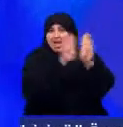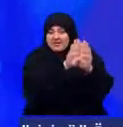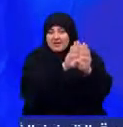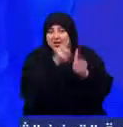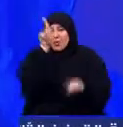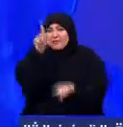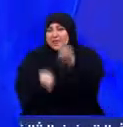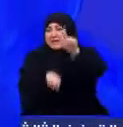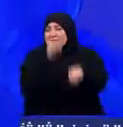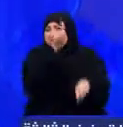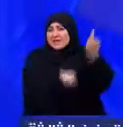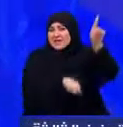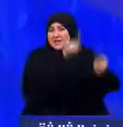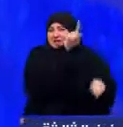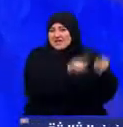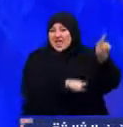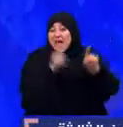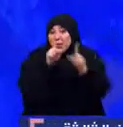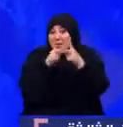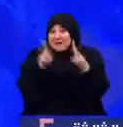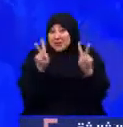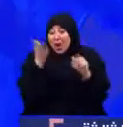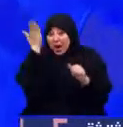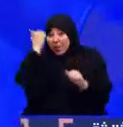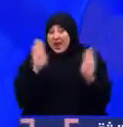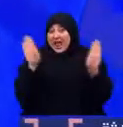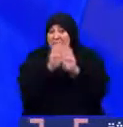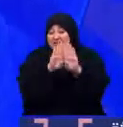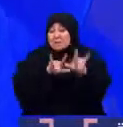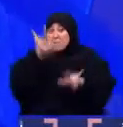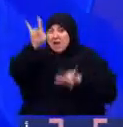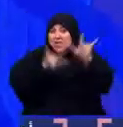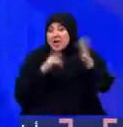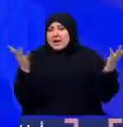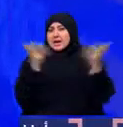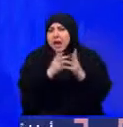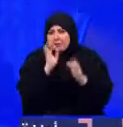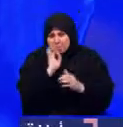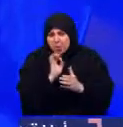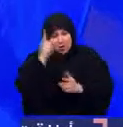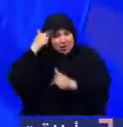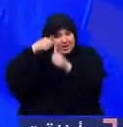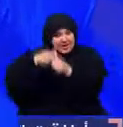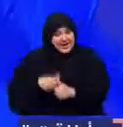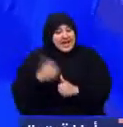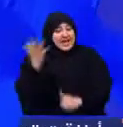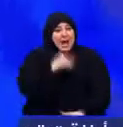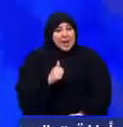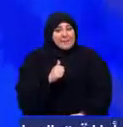استغلال فترة الإغلاق الأولى التي دامت أنتم تتذكرون أكثر من